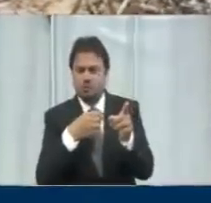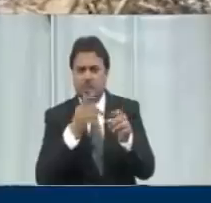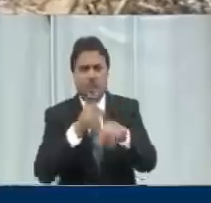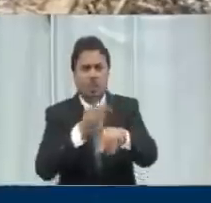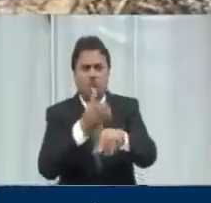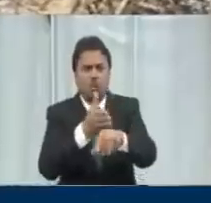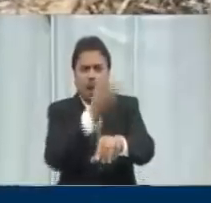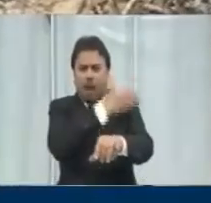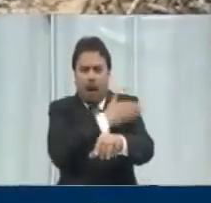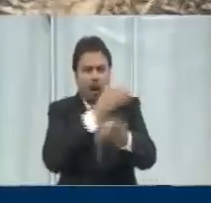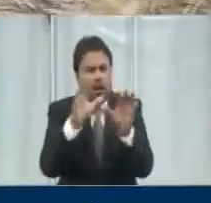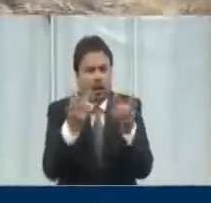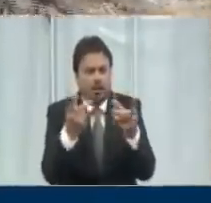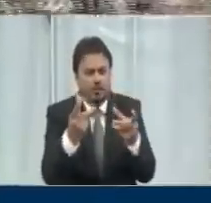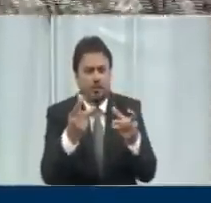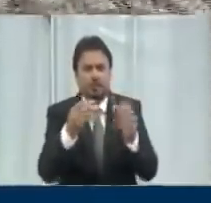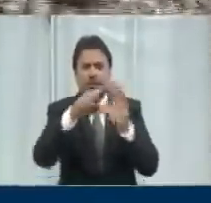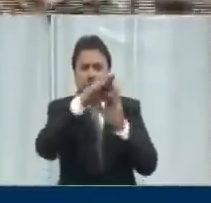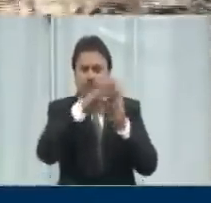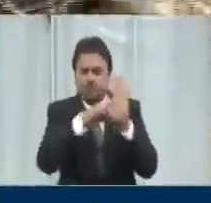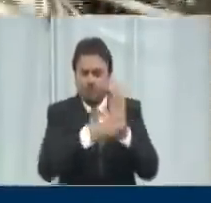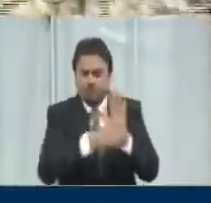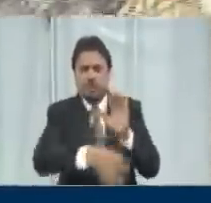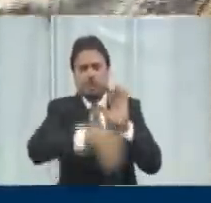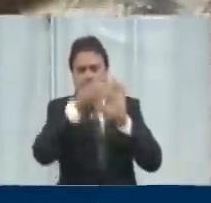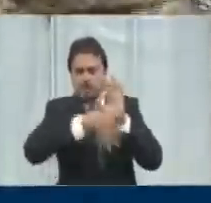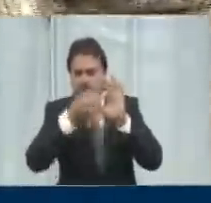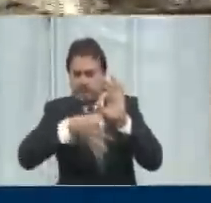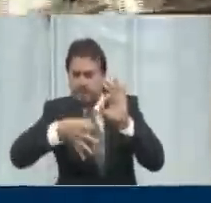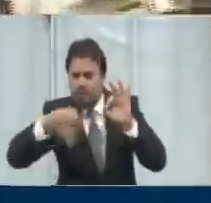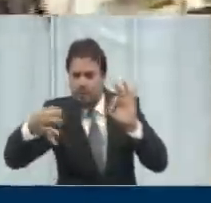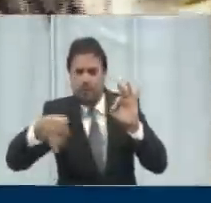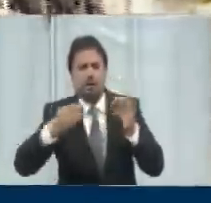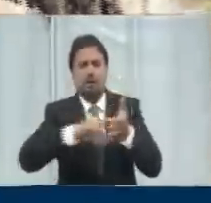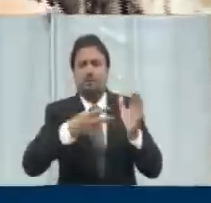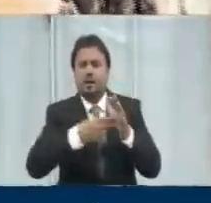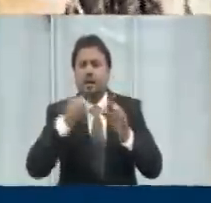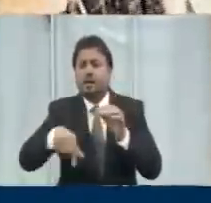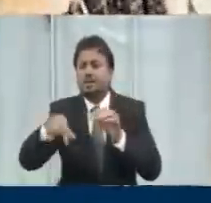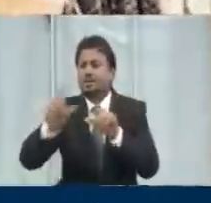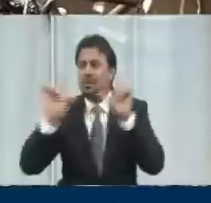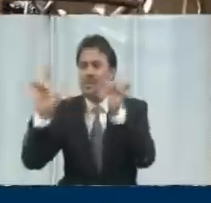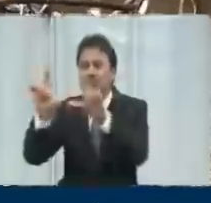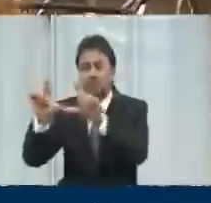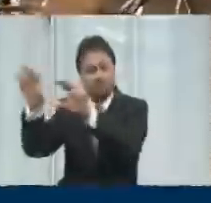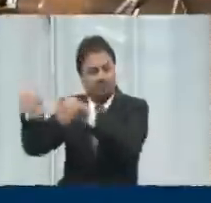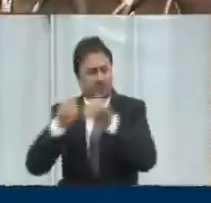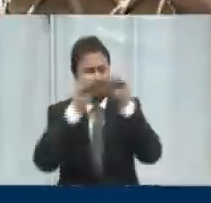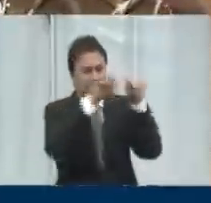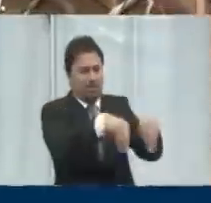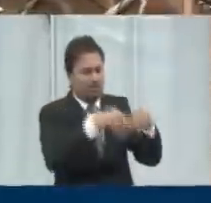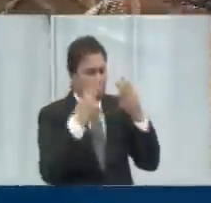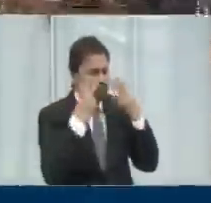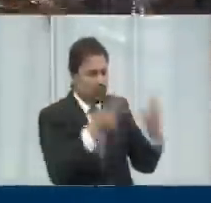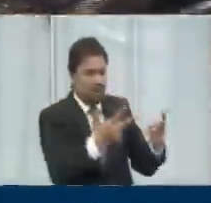أنه يعني لا يمكن لفريق اليوم اللي ذهب أنه يحدد متى سقطت هذه